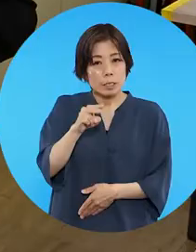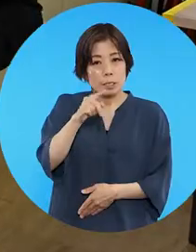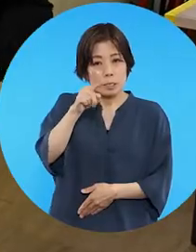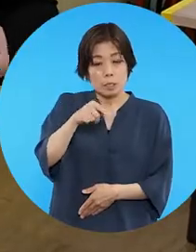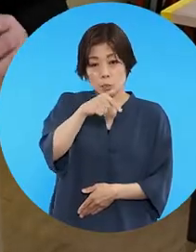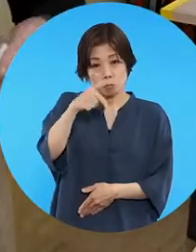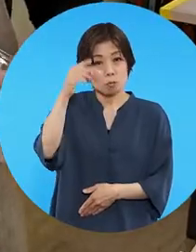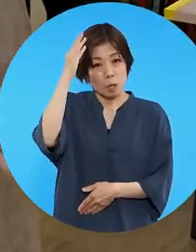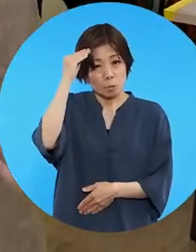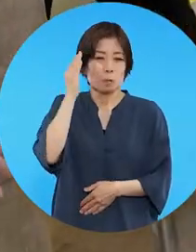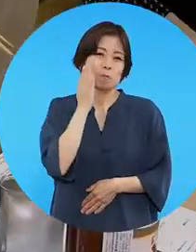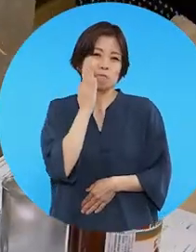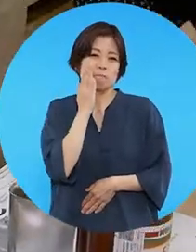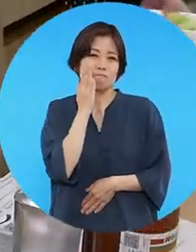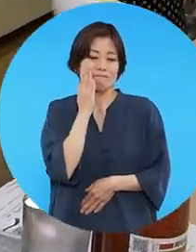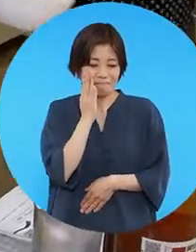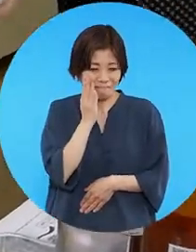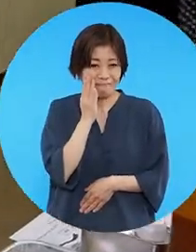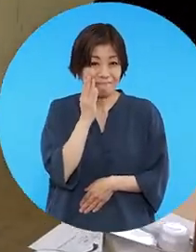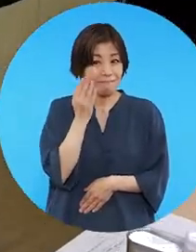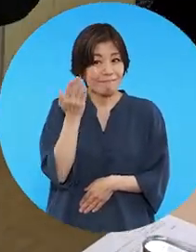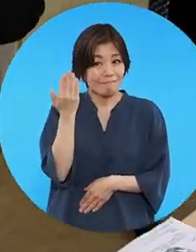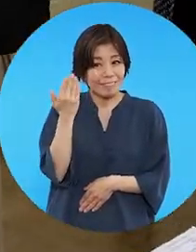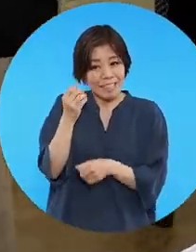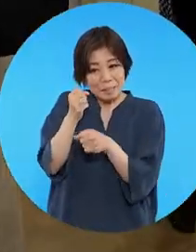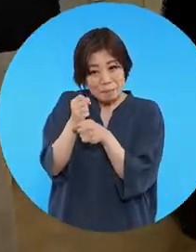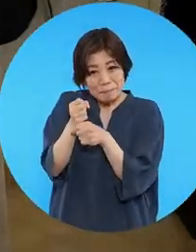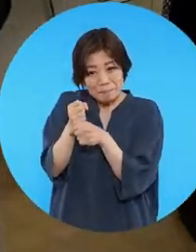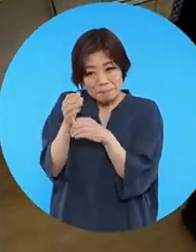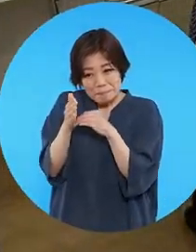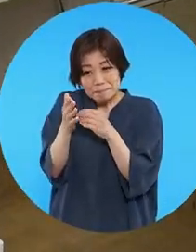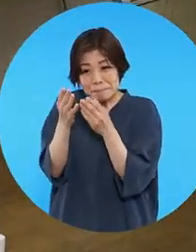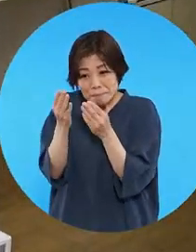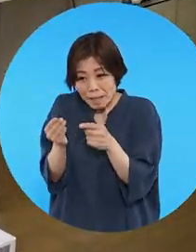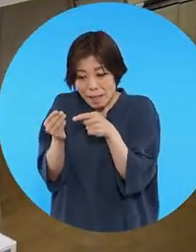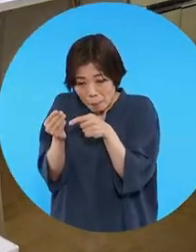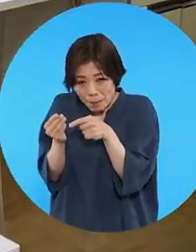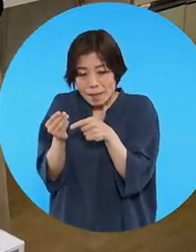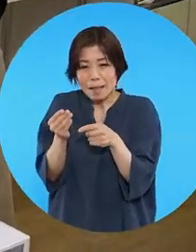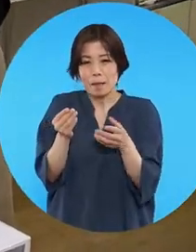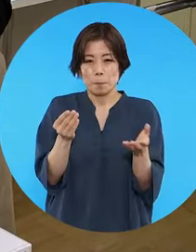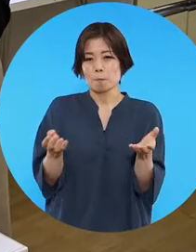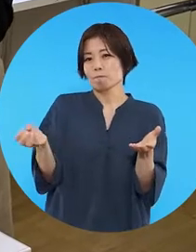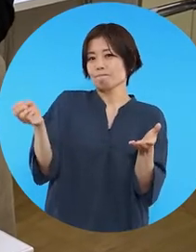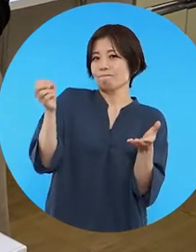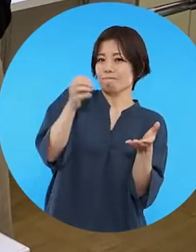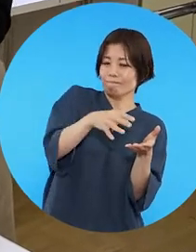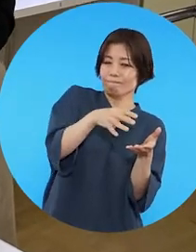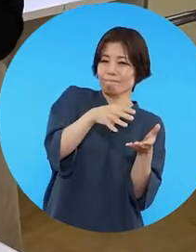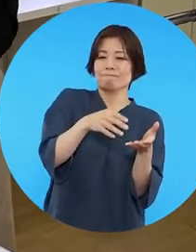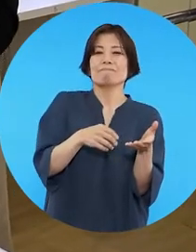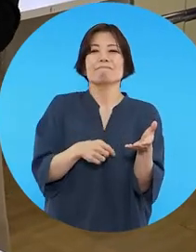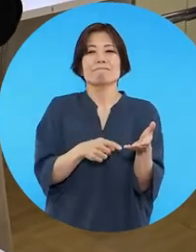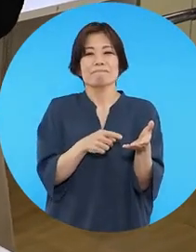ブオイルでも美味しくできます。で、先ほど千切りにしましたブロッコリーを 入れていきます。